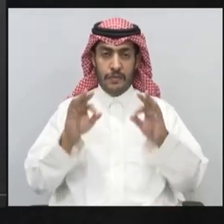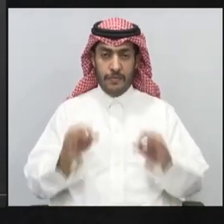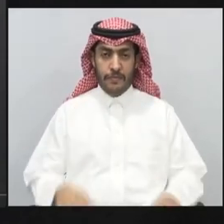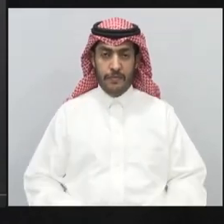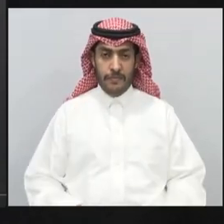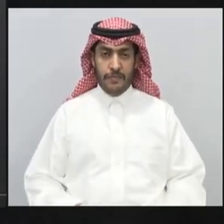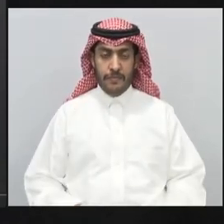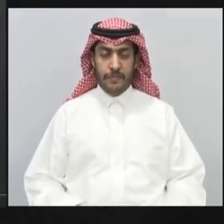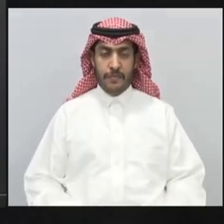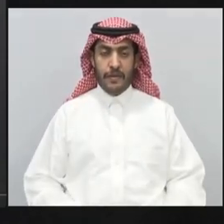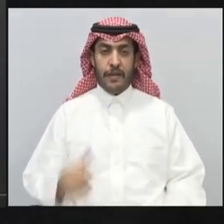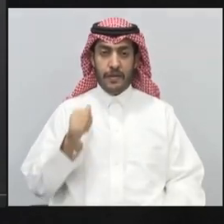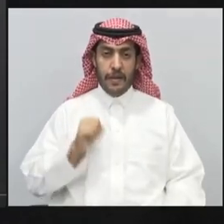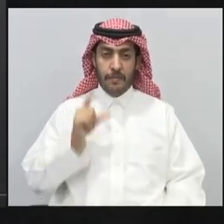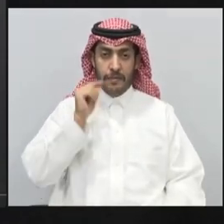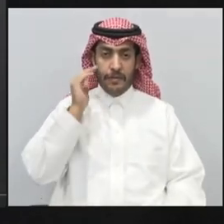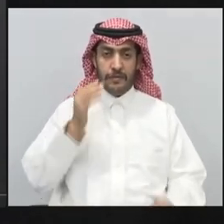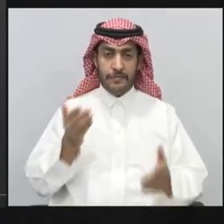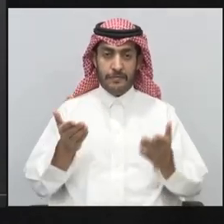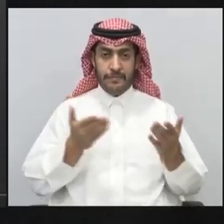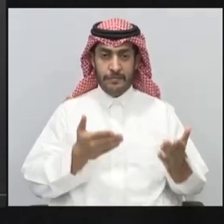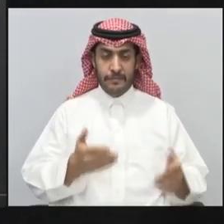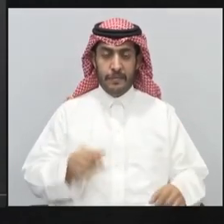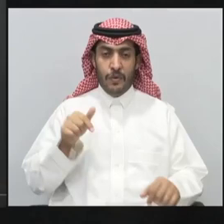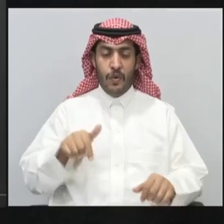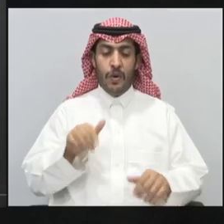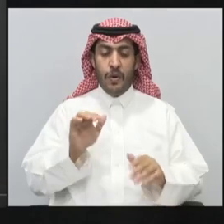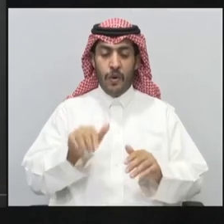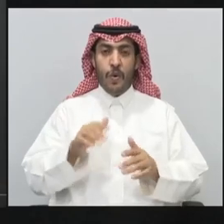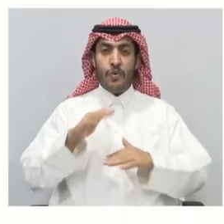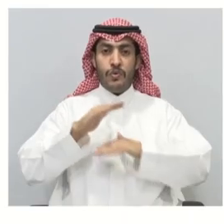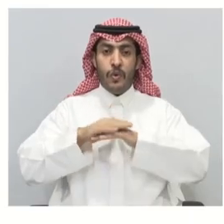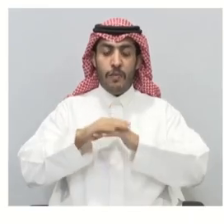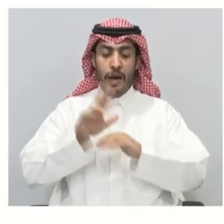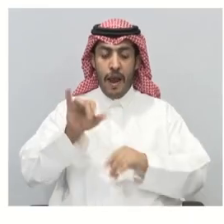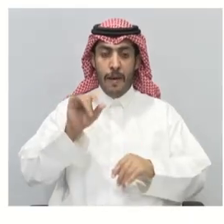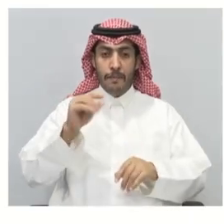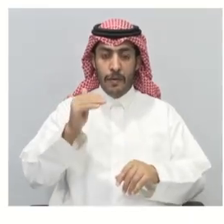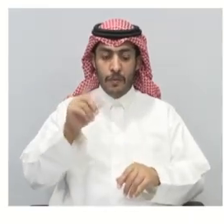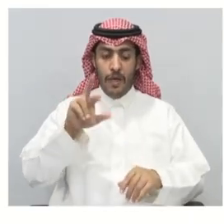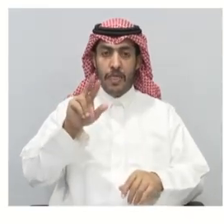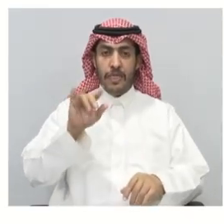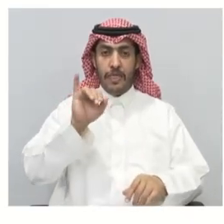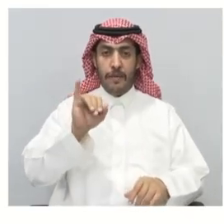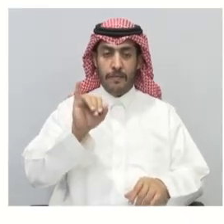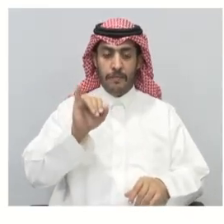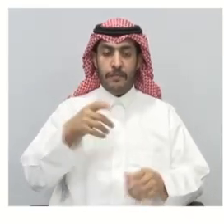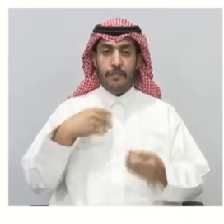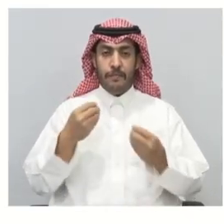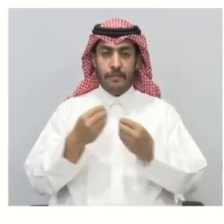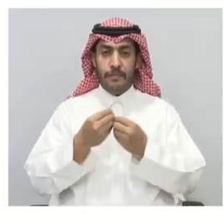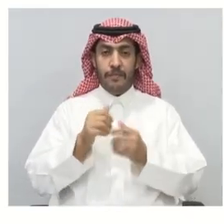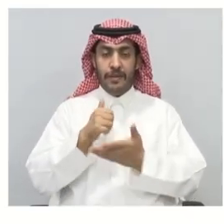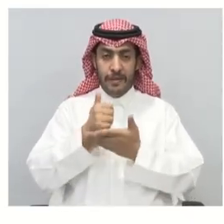وصحبه اجمعين اعزائي الطلاب حديثنا اليوم عن الاسلوب اللغوي المدح والذم المدح والذم يشاركني في